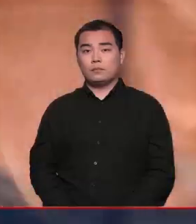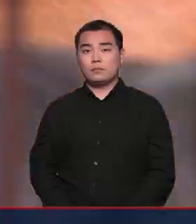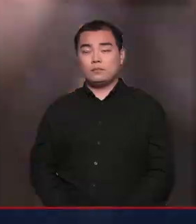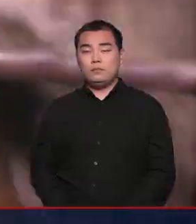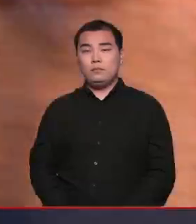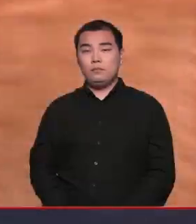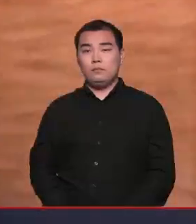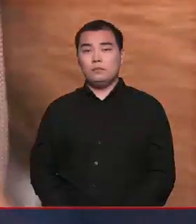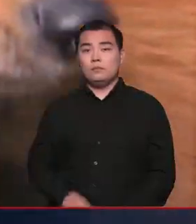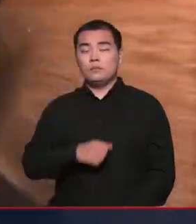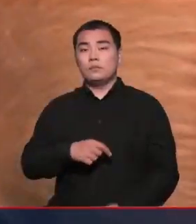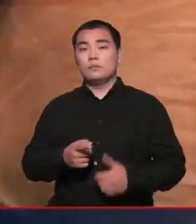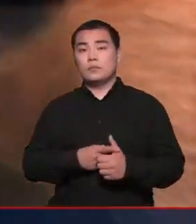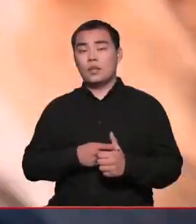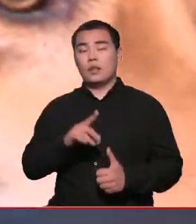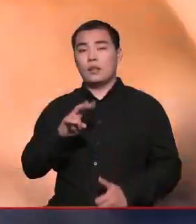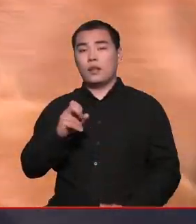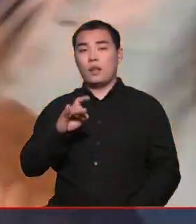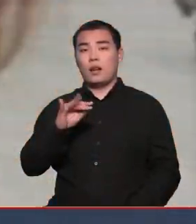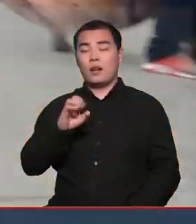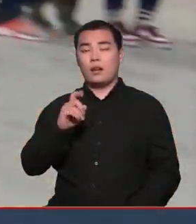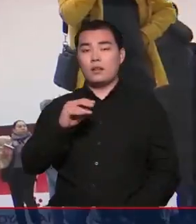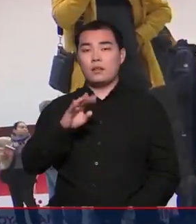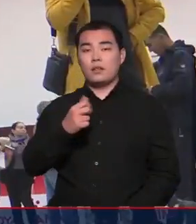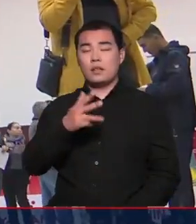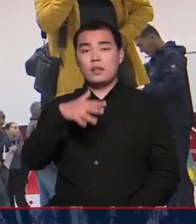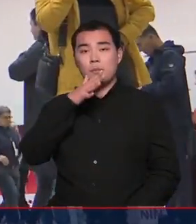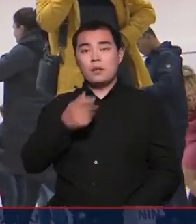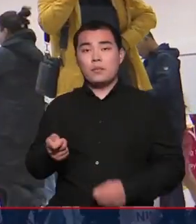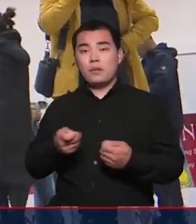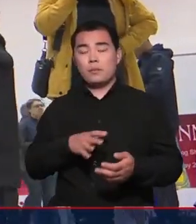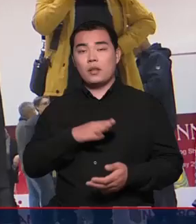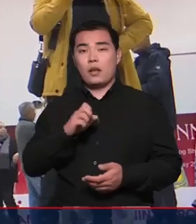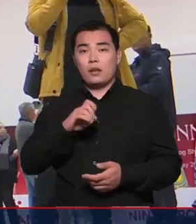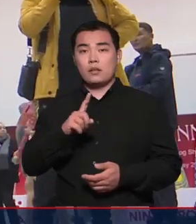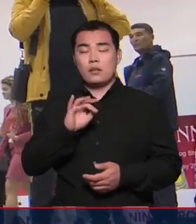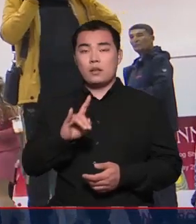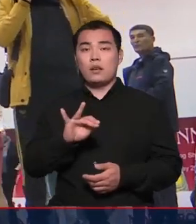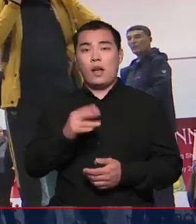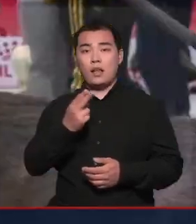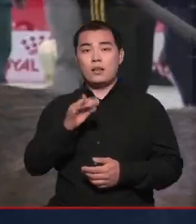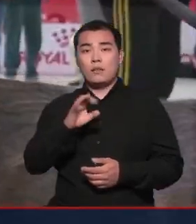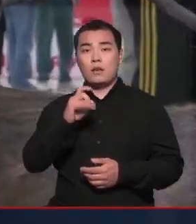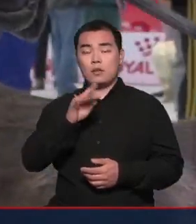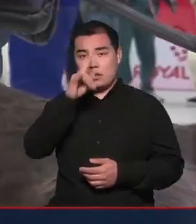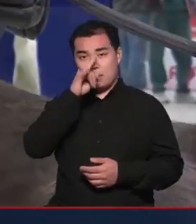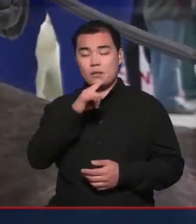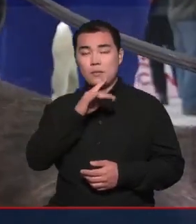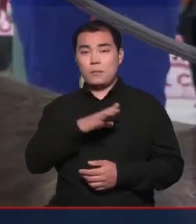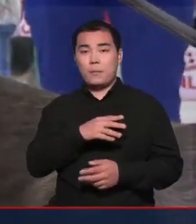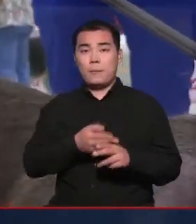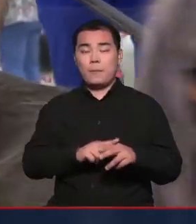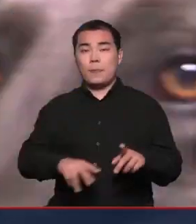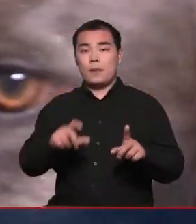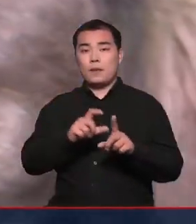Выходим. Заводчица Наталья Хардина привезла своих троих собак породы ТАЗа на моновыставку в Астану из восточного Казахстана. Они в